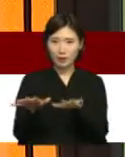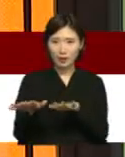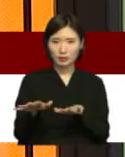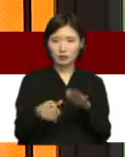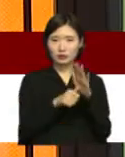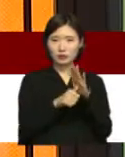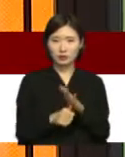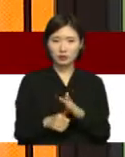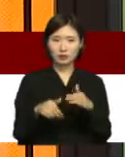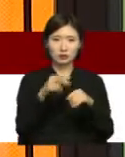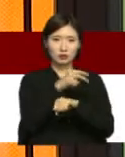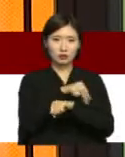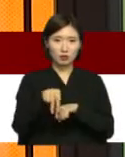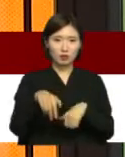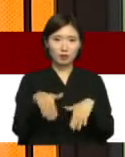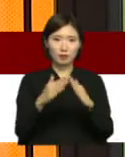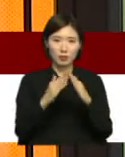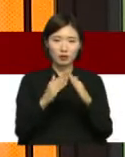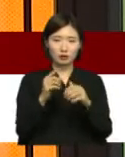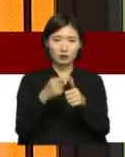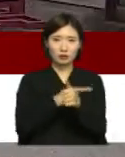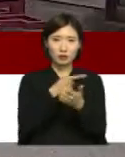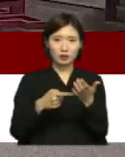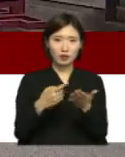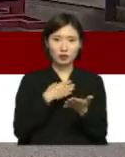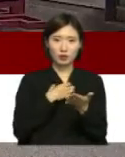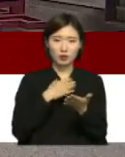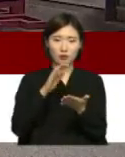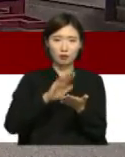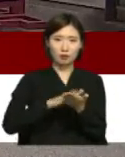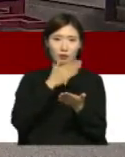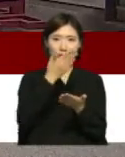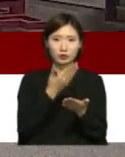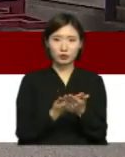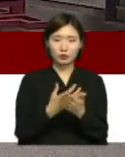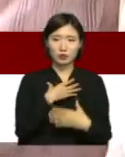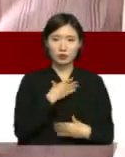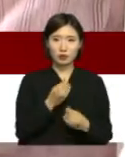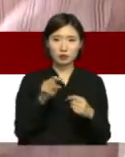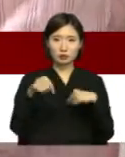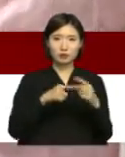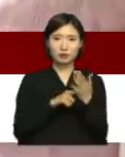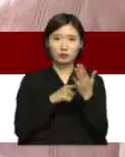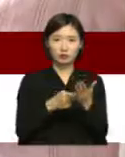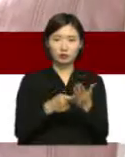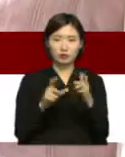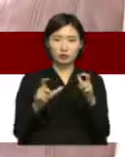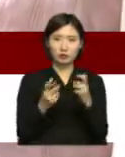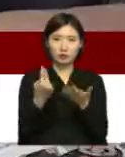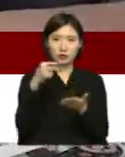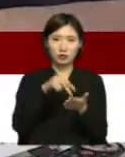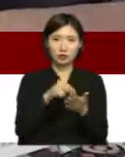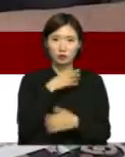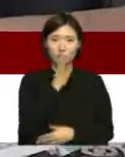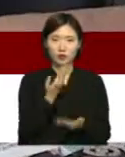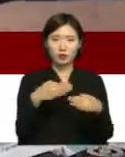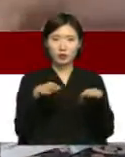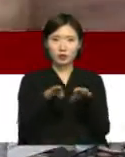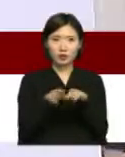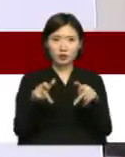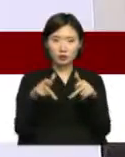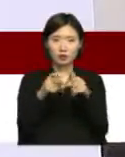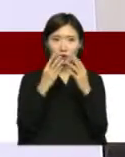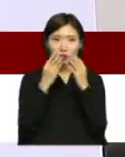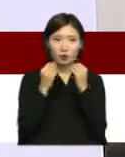의무화하고 재난 위험 시설을 보수하는 등 안전 정책을 추진합니다. 또 구립경로당 시설 확충, 장애인 통합회관